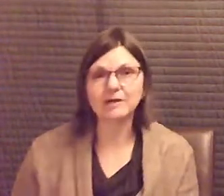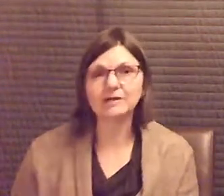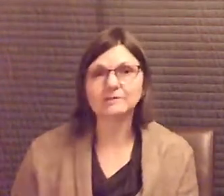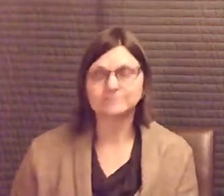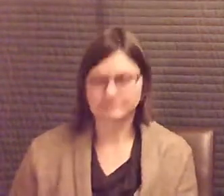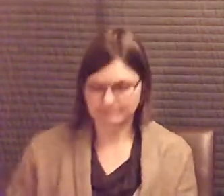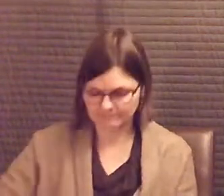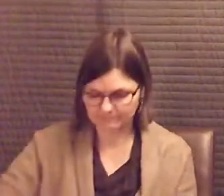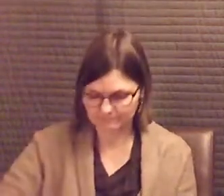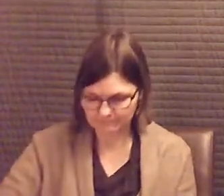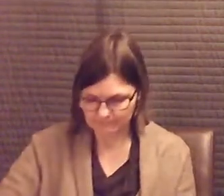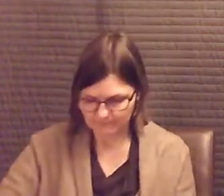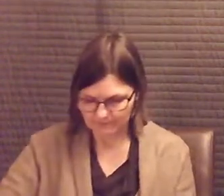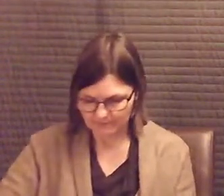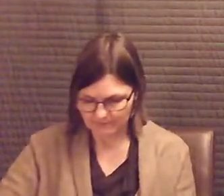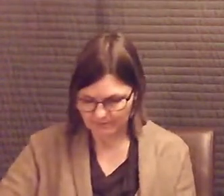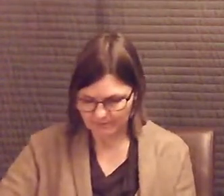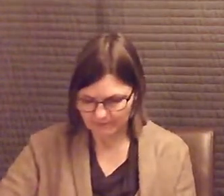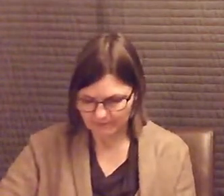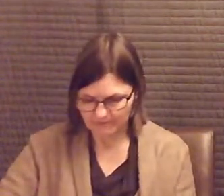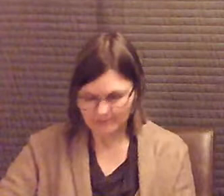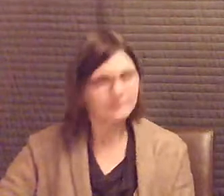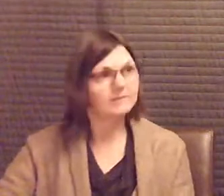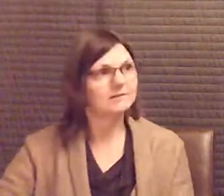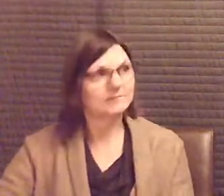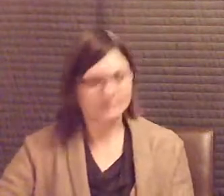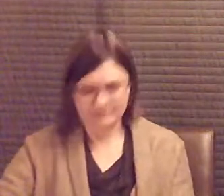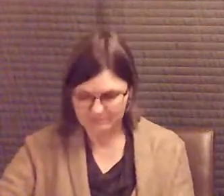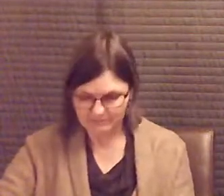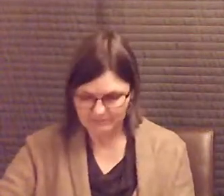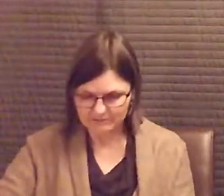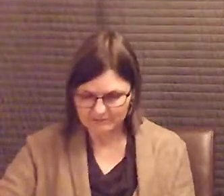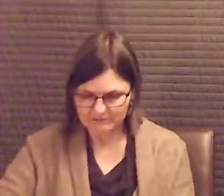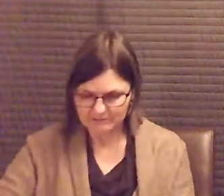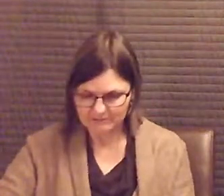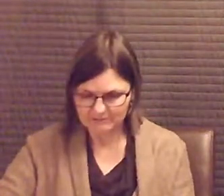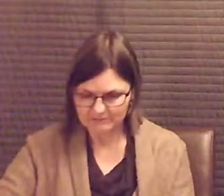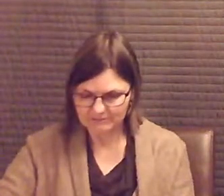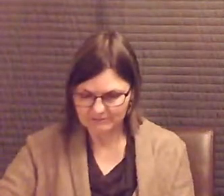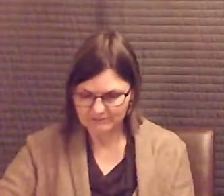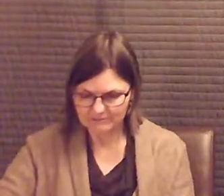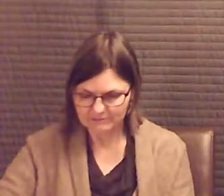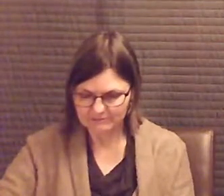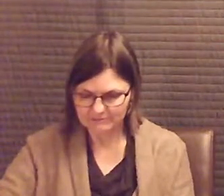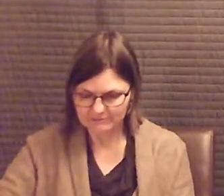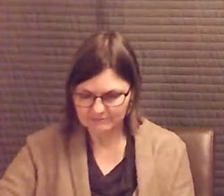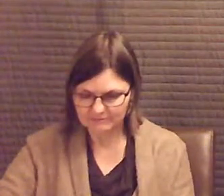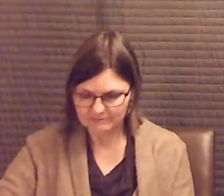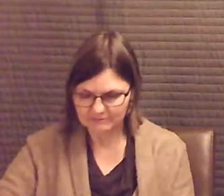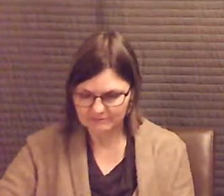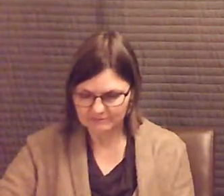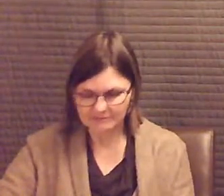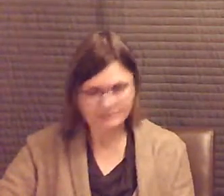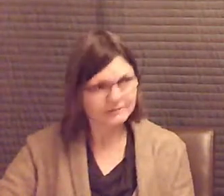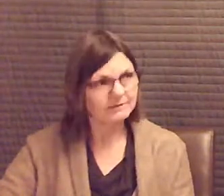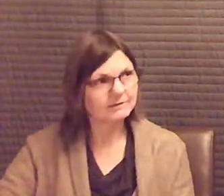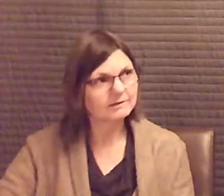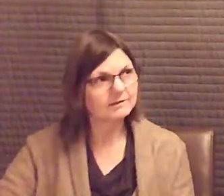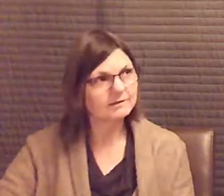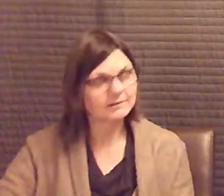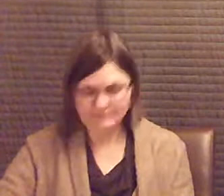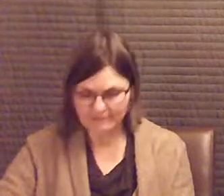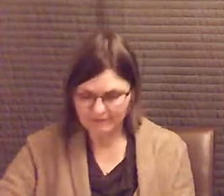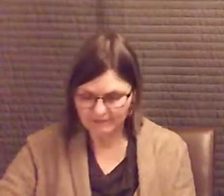frame sprak watchman die liever sober gsus hielden zoom en die inmiddels en